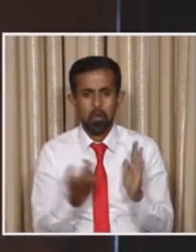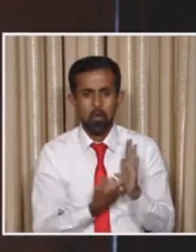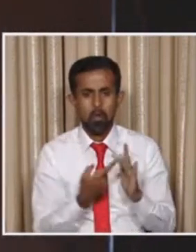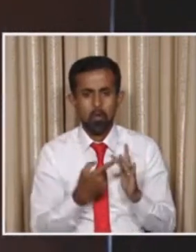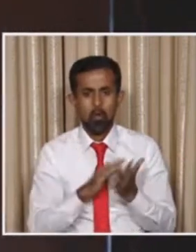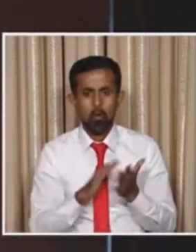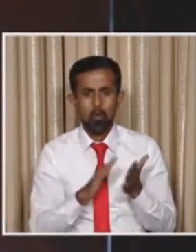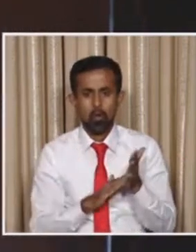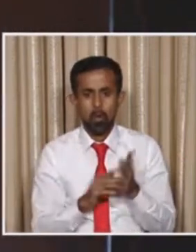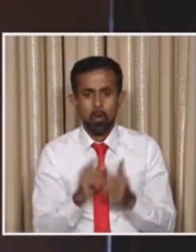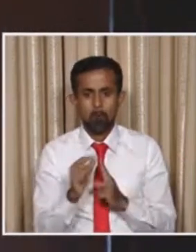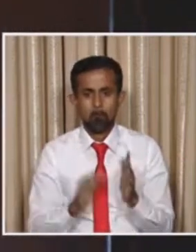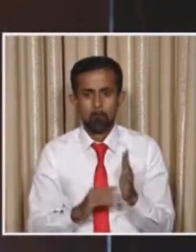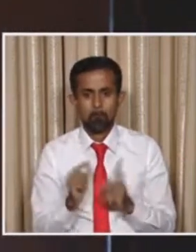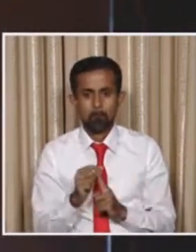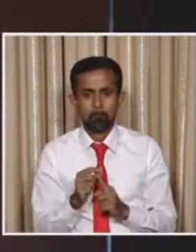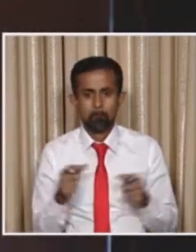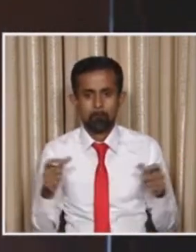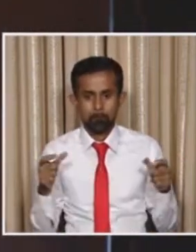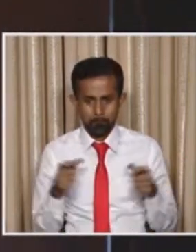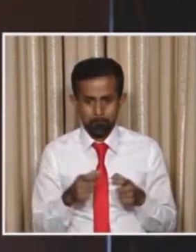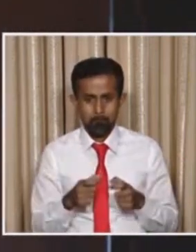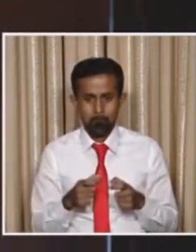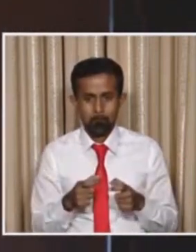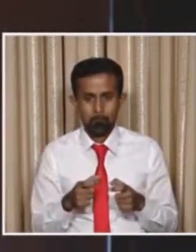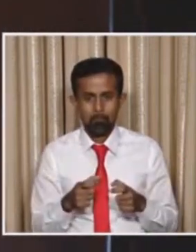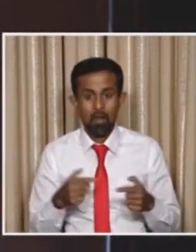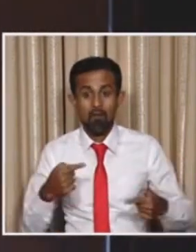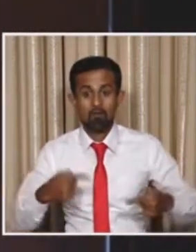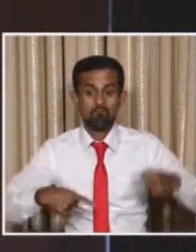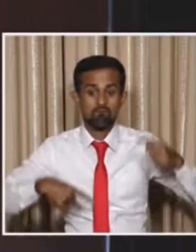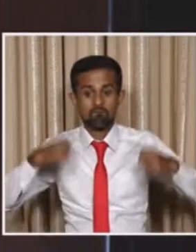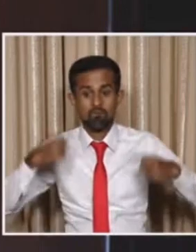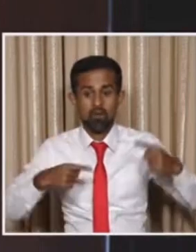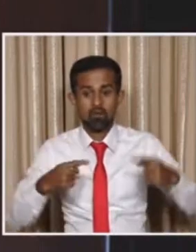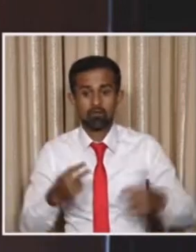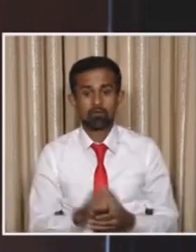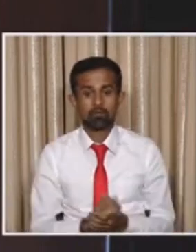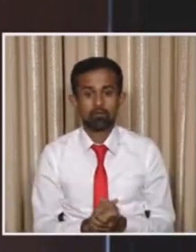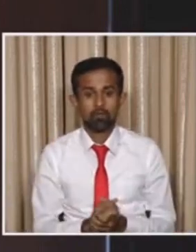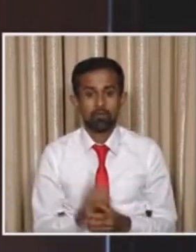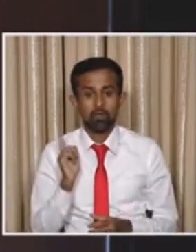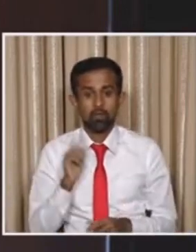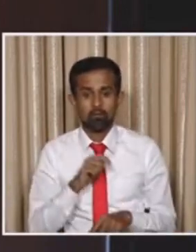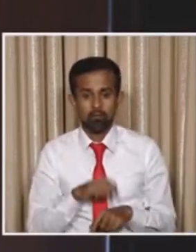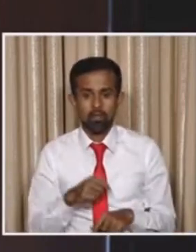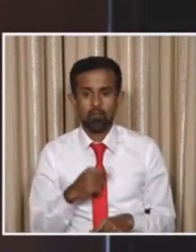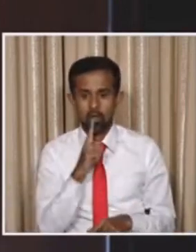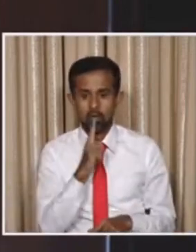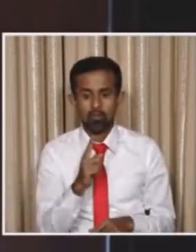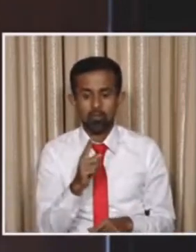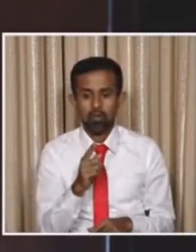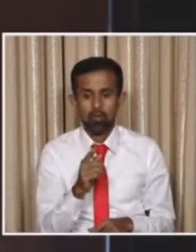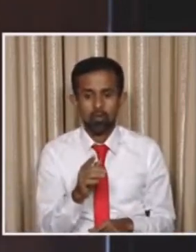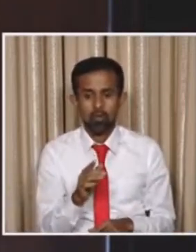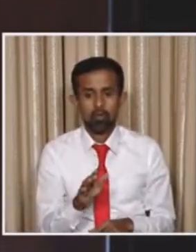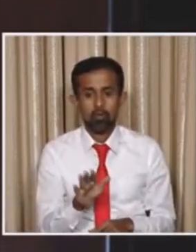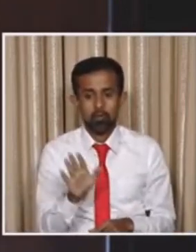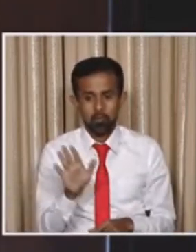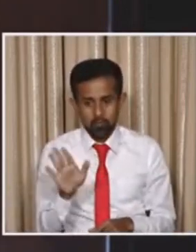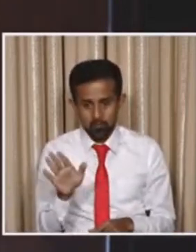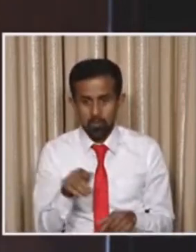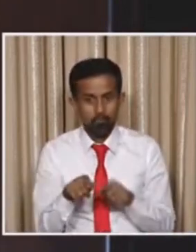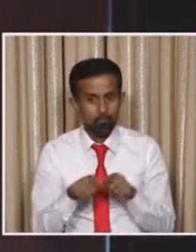එක්ක මේ විවාදයක් ඇති කරගෙන තිබුණා. ඉතින් ඒ අවස්ථාවනුකූලව මම කිව්වා මන්ත්‍රීතුමිය කරුණාකරලා මේ වගේ